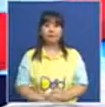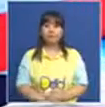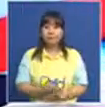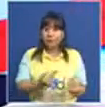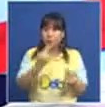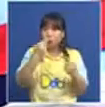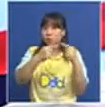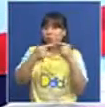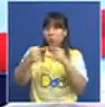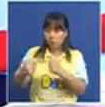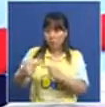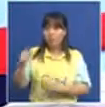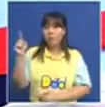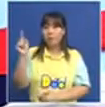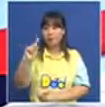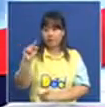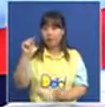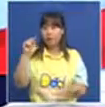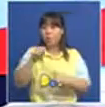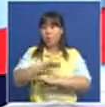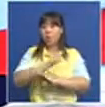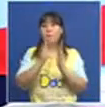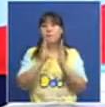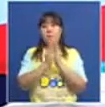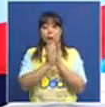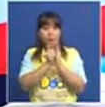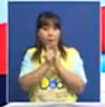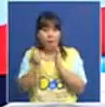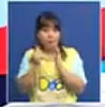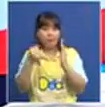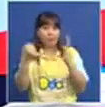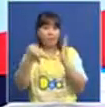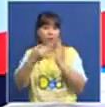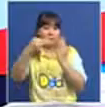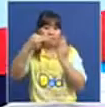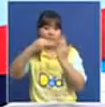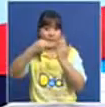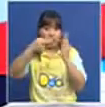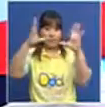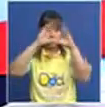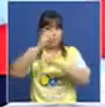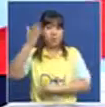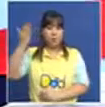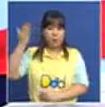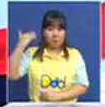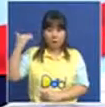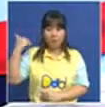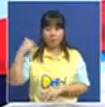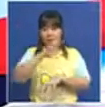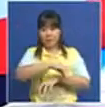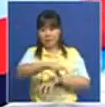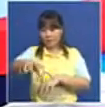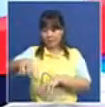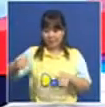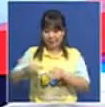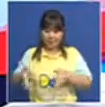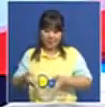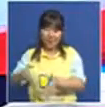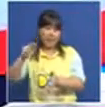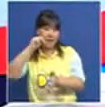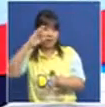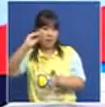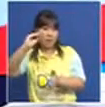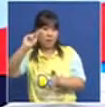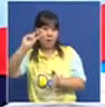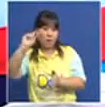ไปดูกันต่ออีกหนึ่งไฮไลท์นะคะในช่วงเทศกาลออกพรรษาค่ะที่จังหวัดหนองคายค่ะเมื่อคืนที่ผ่านมาหลายพื้นที่ริมน้ำโขงก็ได้เห็นปรากฏ